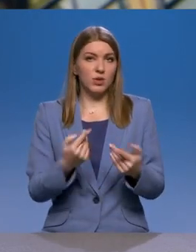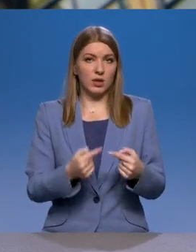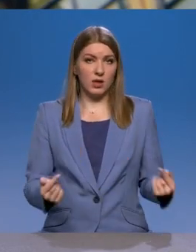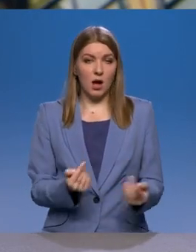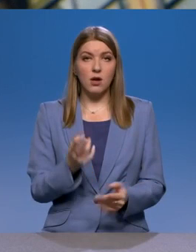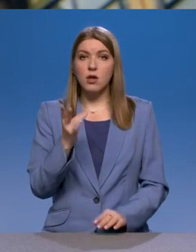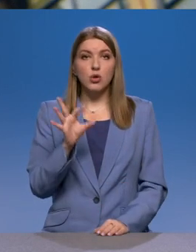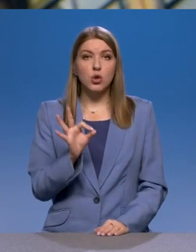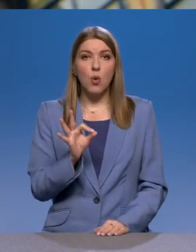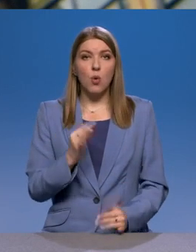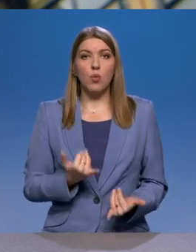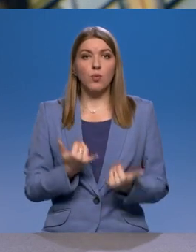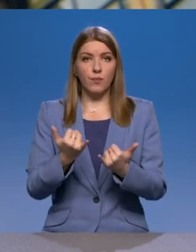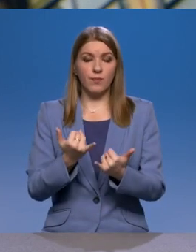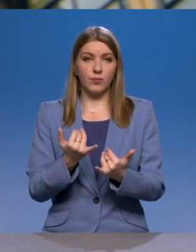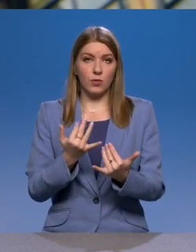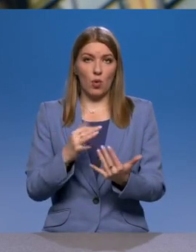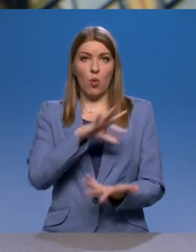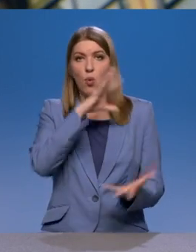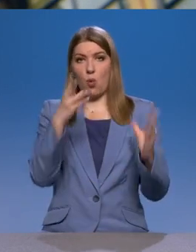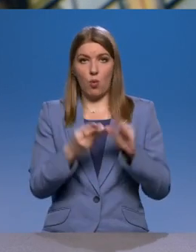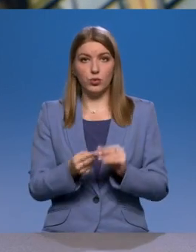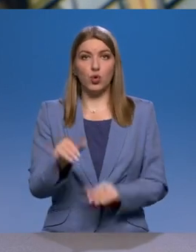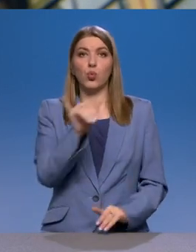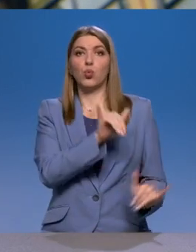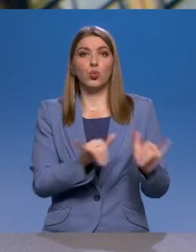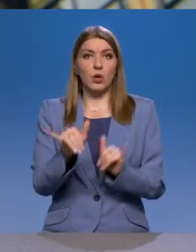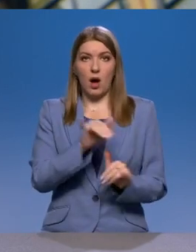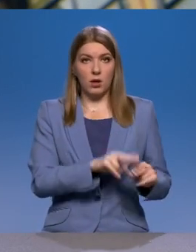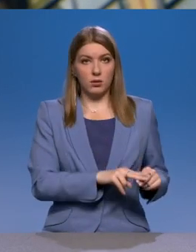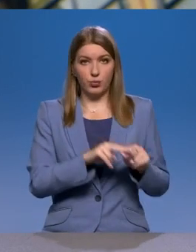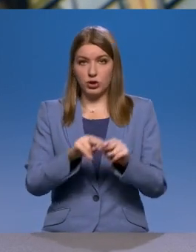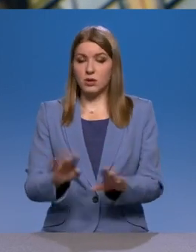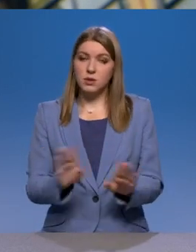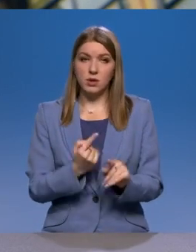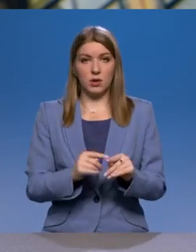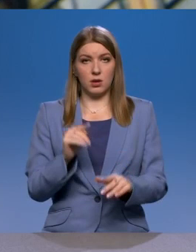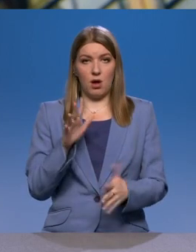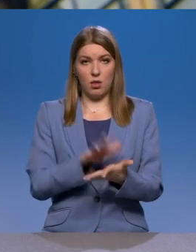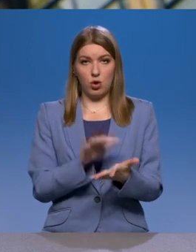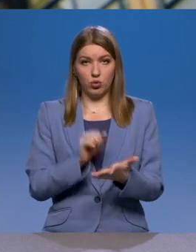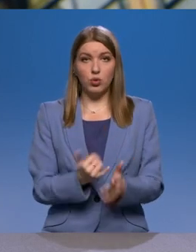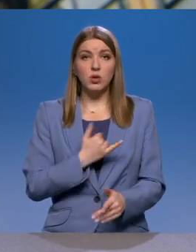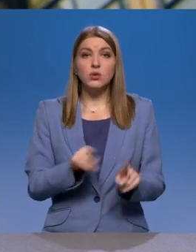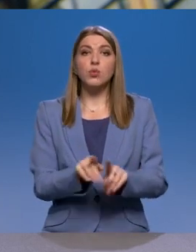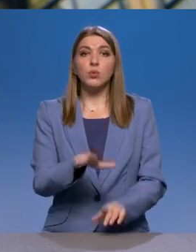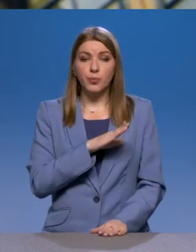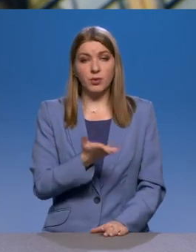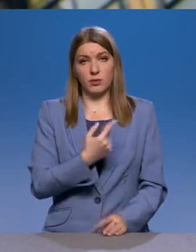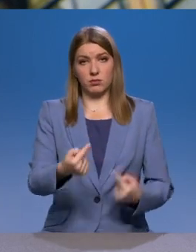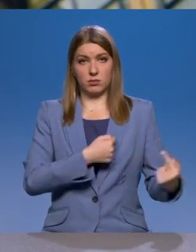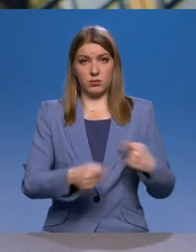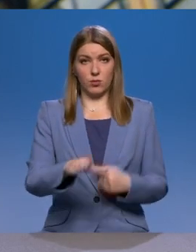не общим галопом куда-то перечисляться. Я считаю, что это большое нарушение. Будет. У нас это было, и мы уже с этим страдались. Поэтому